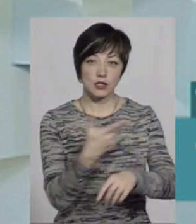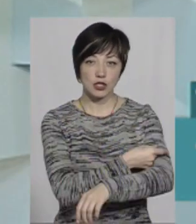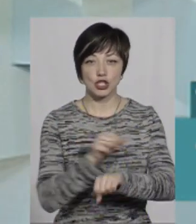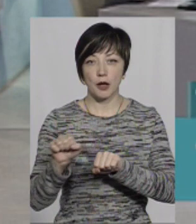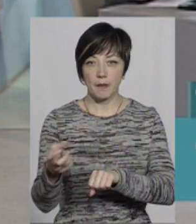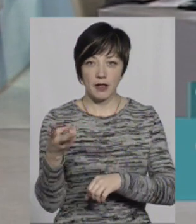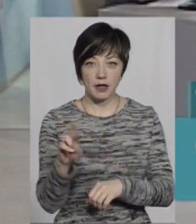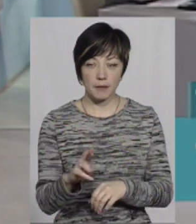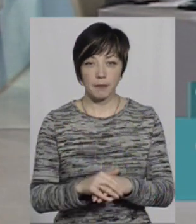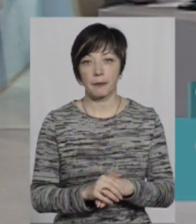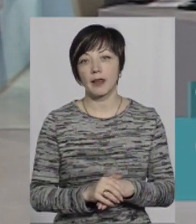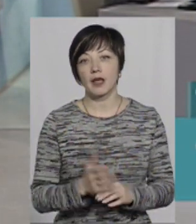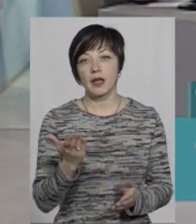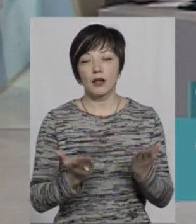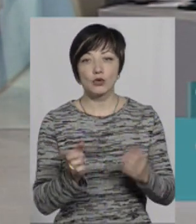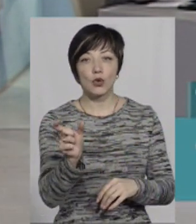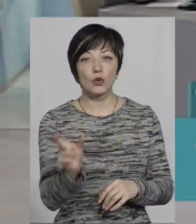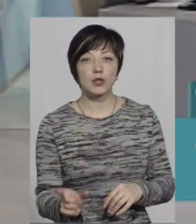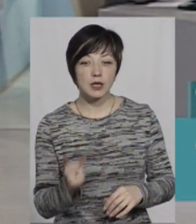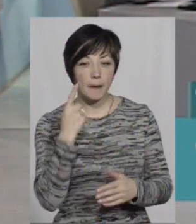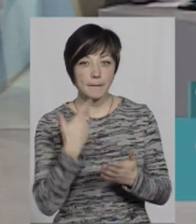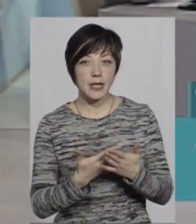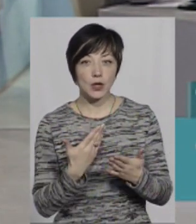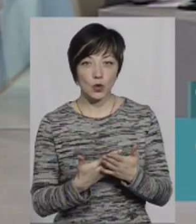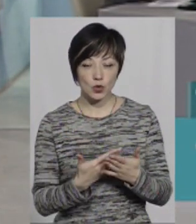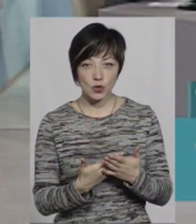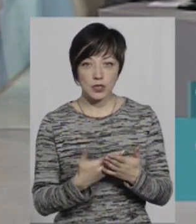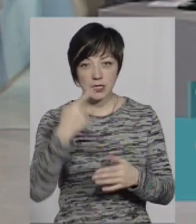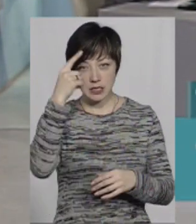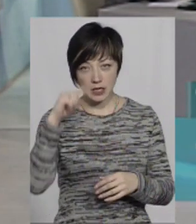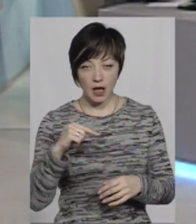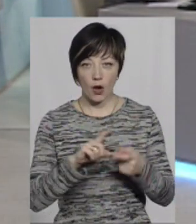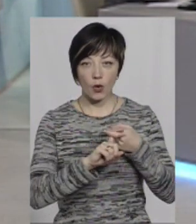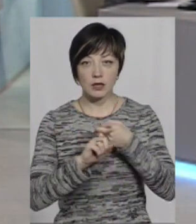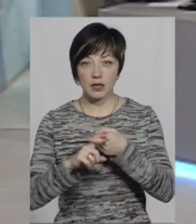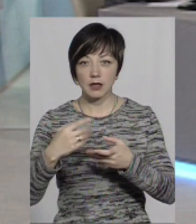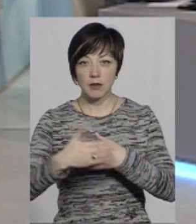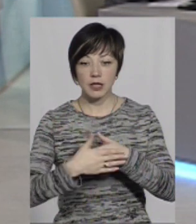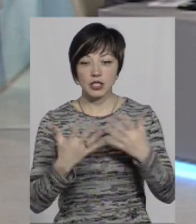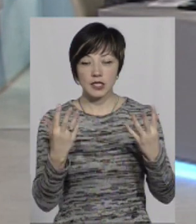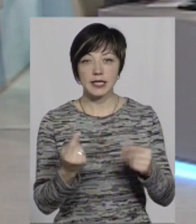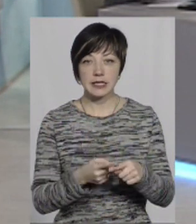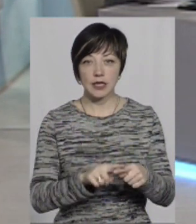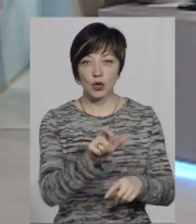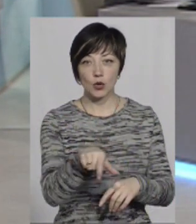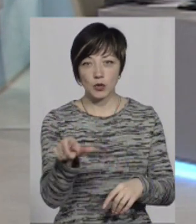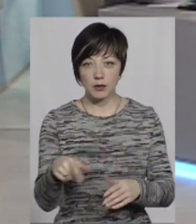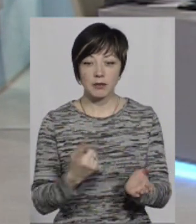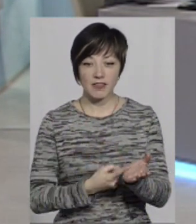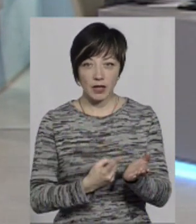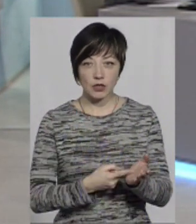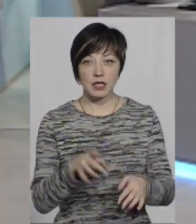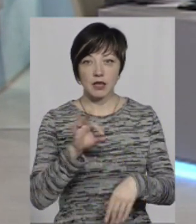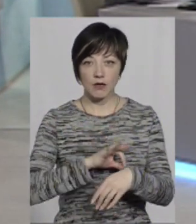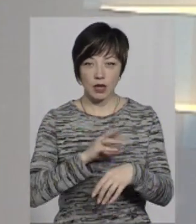щеплення. От стосовно щеплення, якщо людина підозрює, знає, що вона контактувала в найближчі дні з цією людиною і вже підтверджено, що